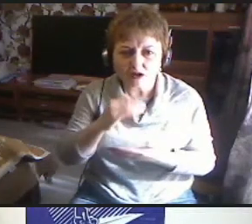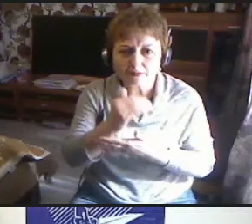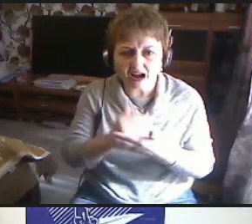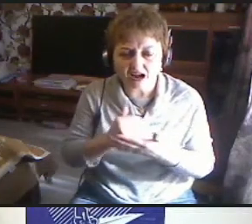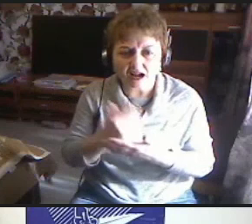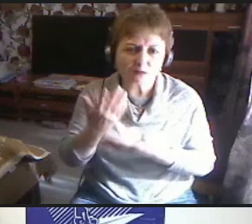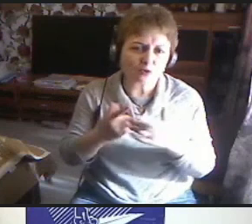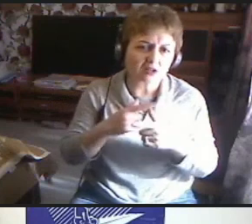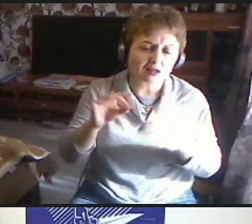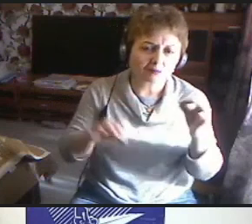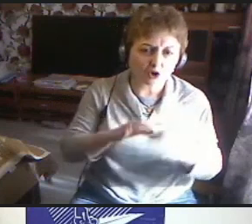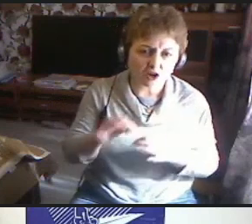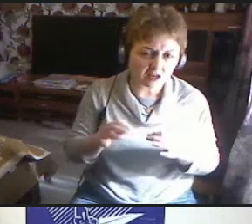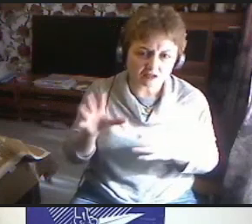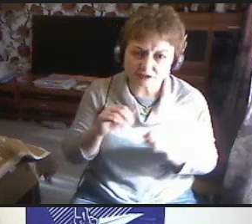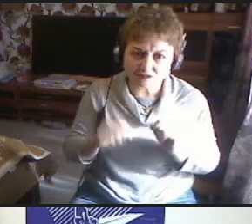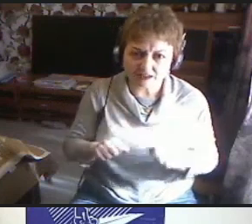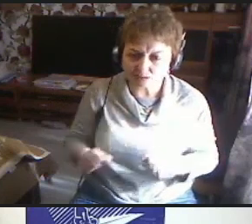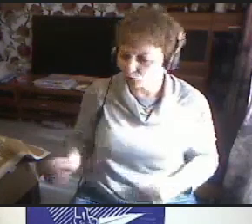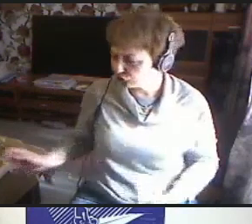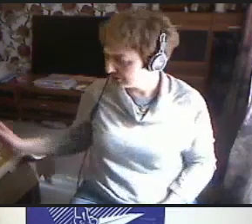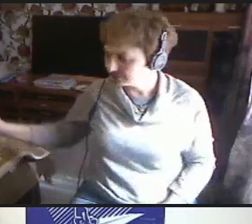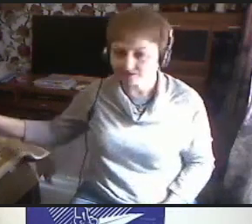возможно. Так, идем дальше.